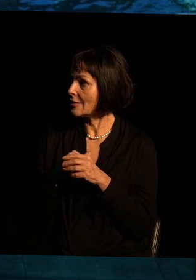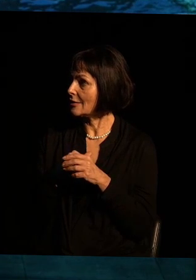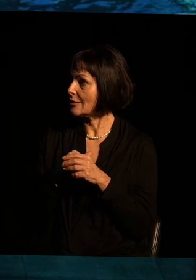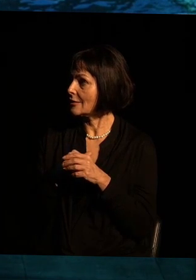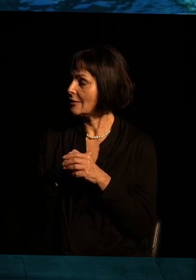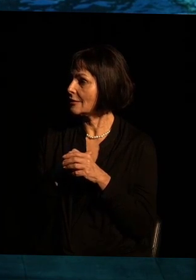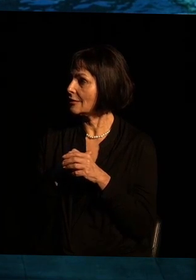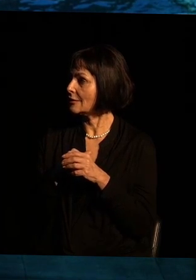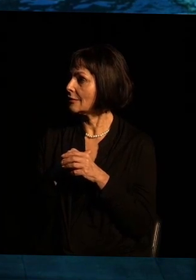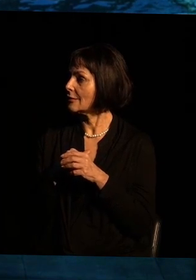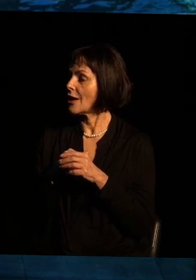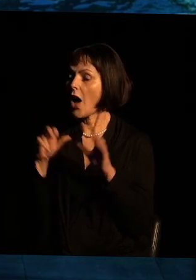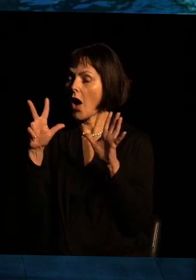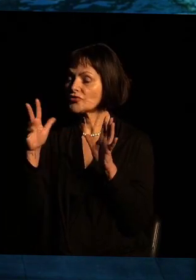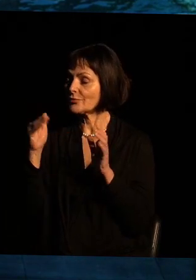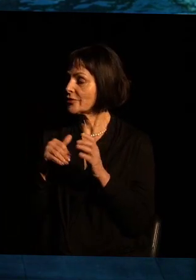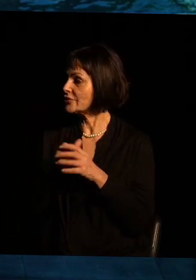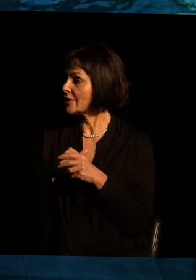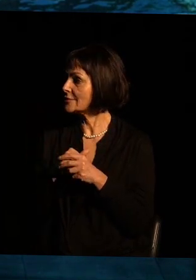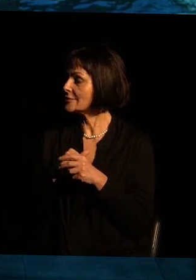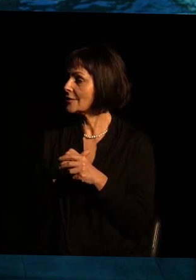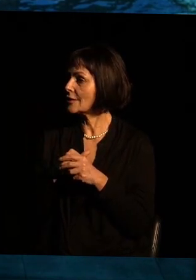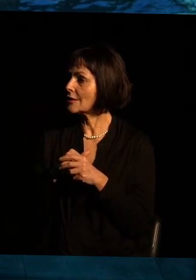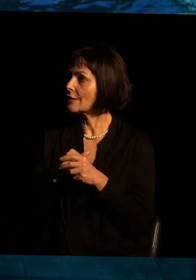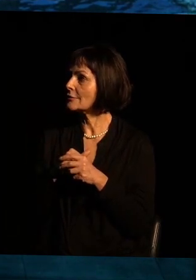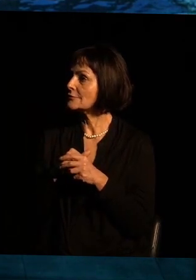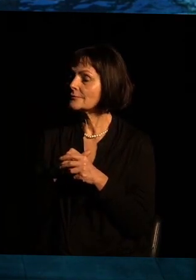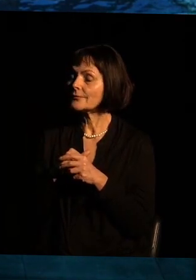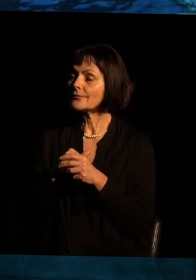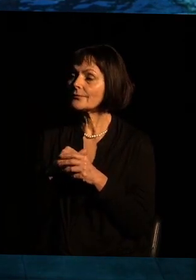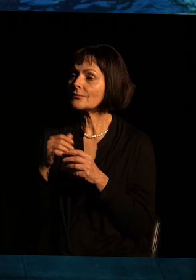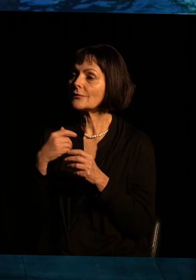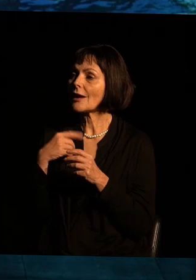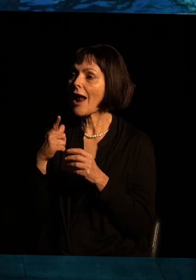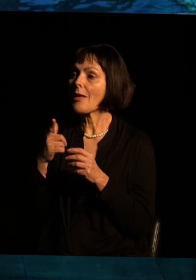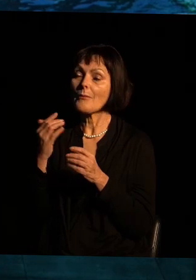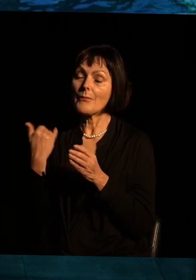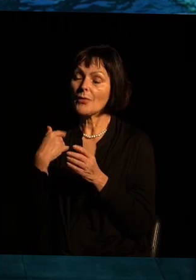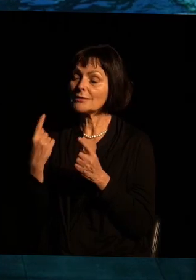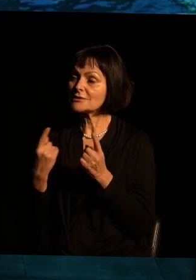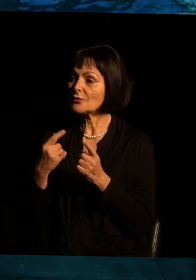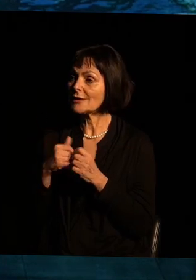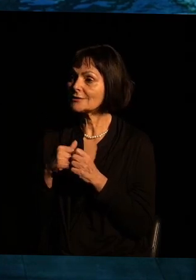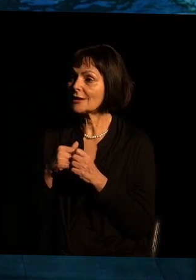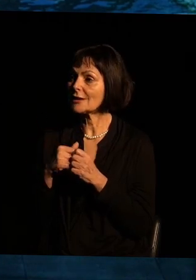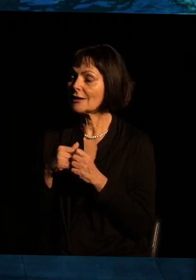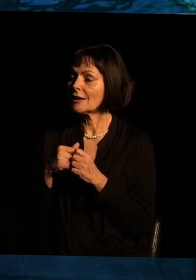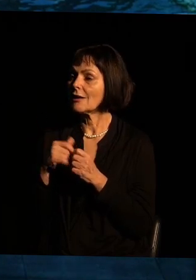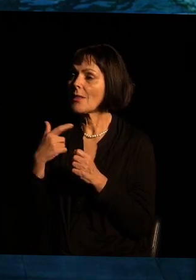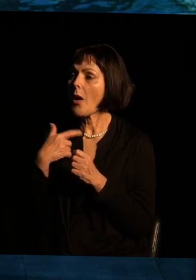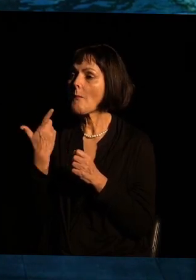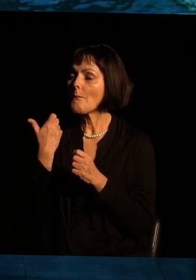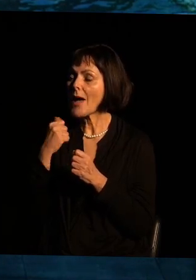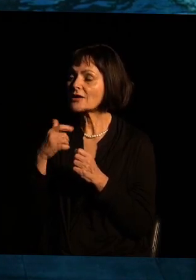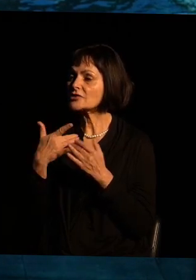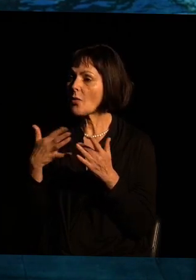magicznej granicy 8 tysięcy, czyli Gaszerbum IV. No ale tak się zdarzyło, że też, co by nie powiedzieć, to bardzo